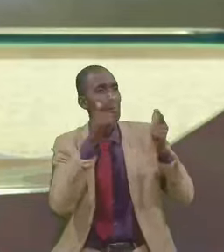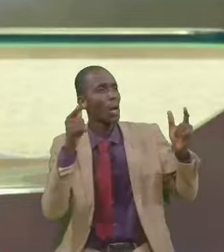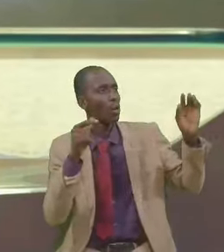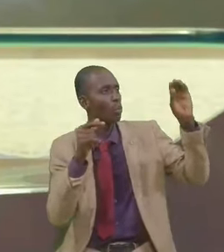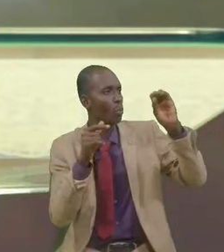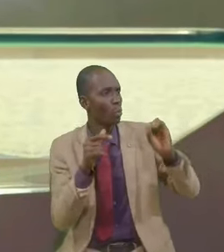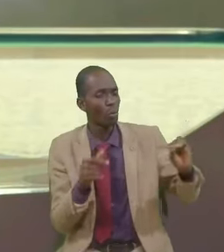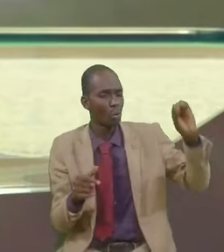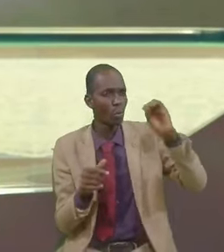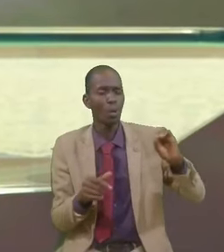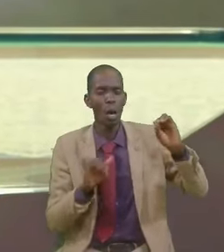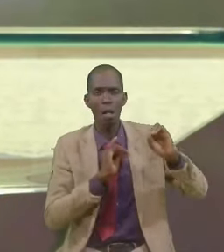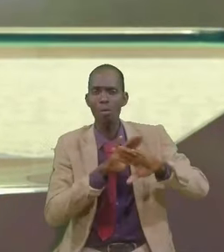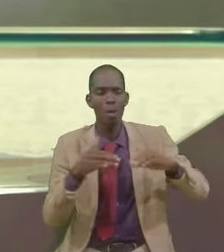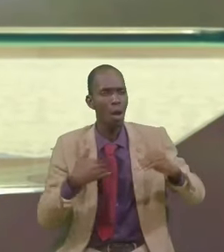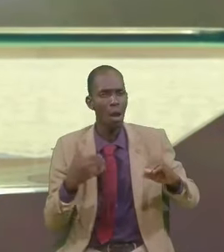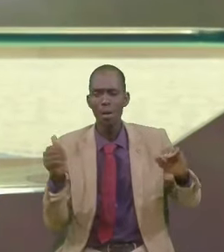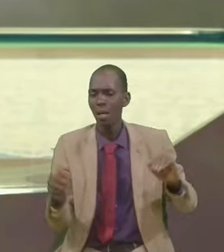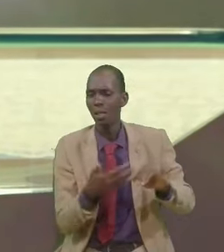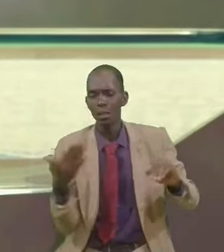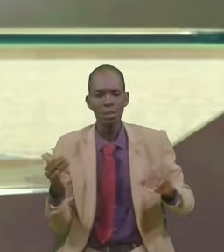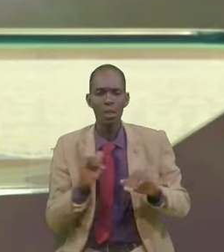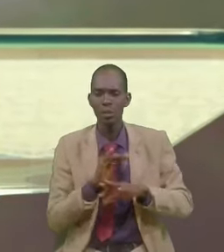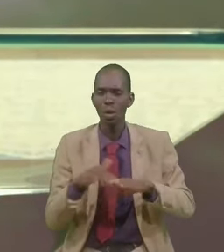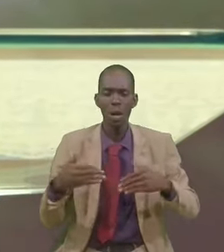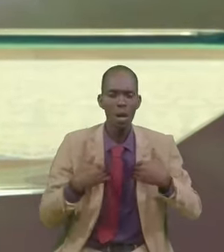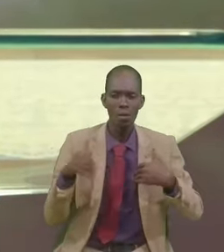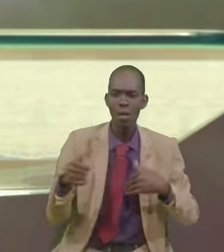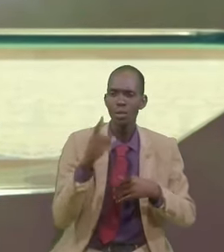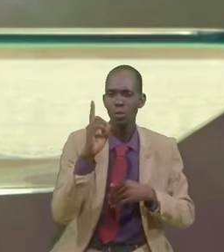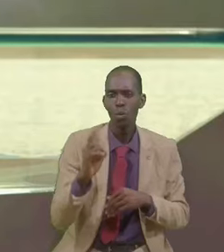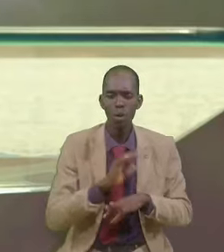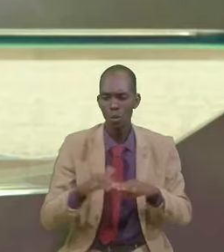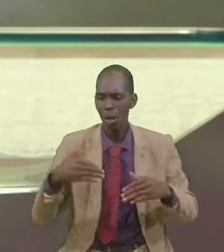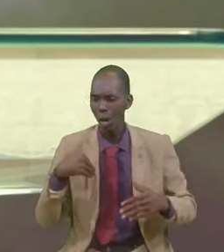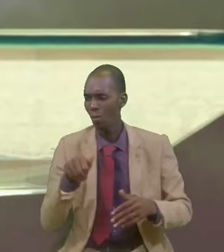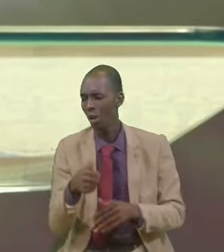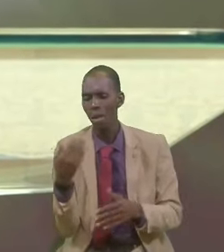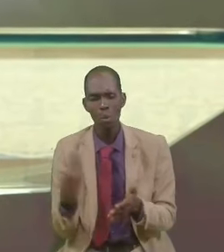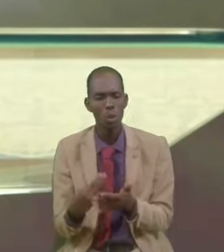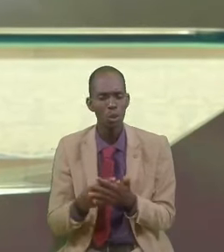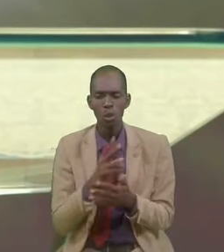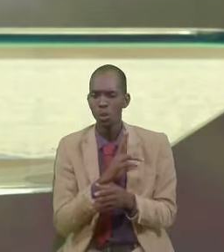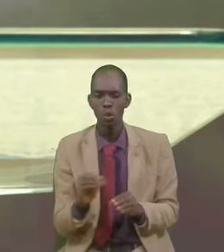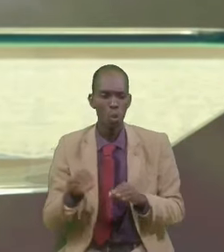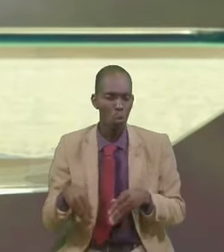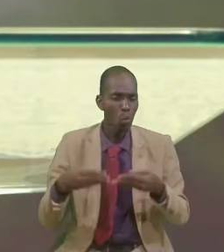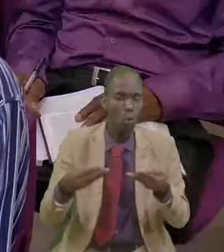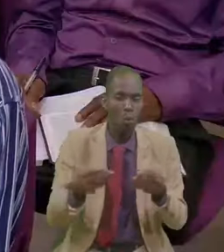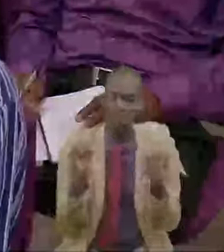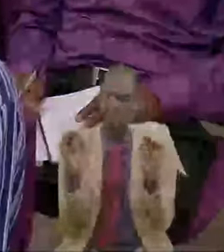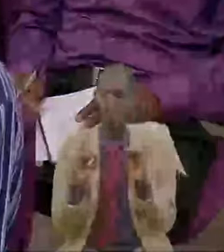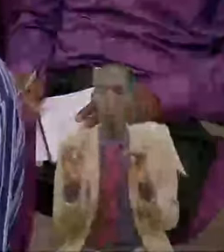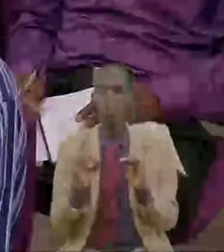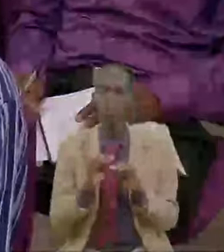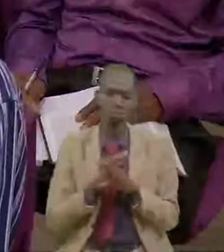vous. Je n'ai rien, je ne possède rien, je n'ai personne, je n'ai pas de bien matériel, il n'y a pas d'argent, il n'y a pas de provisions, rien